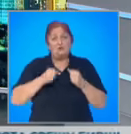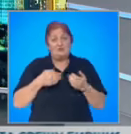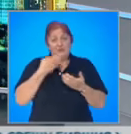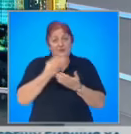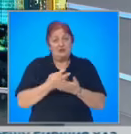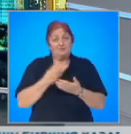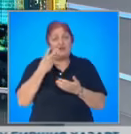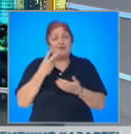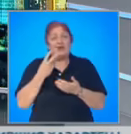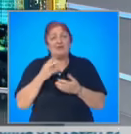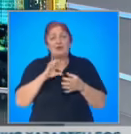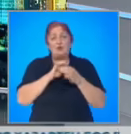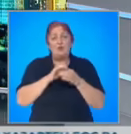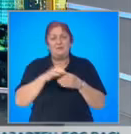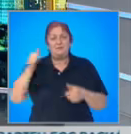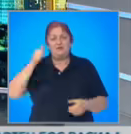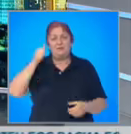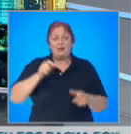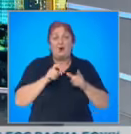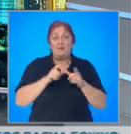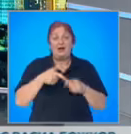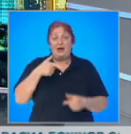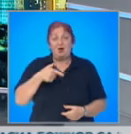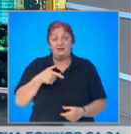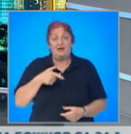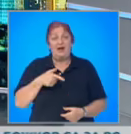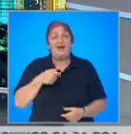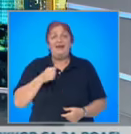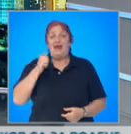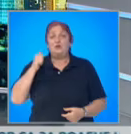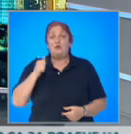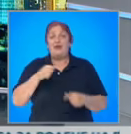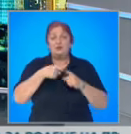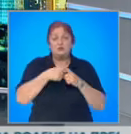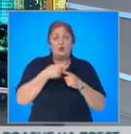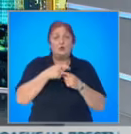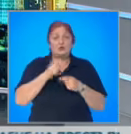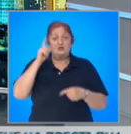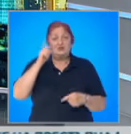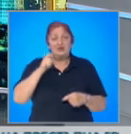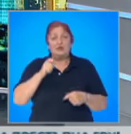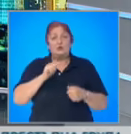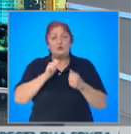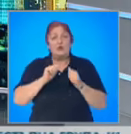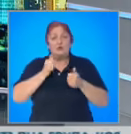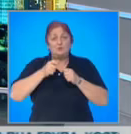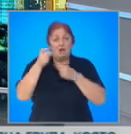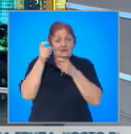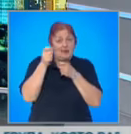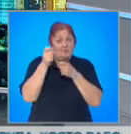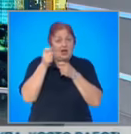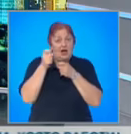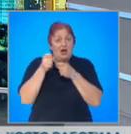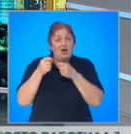спортисти, очакваме представянето на двукратната олимпийска шампионка Мария Гроздева и Антуанета Костадинова, които ще стартират в турнира по